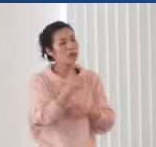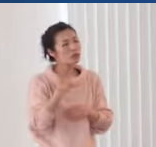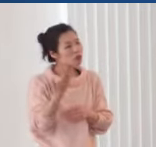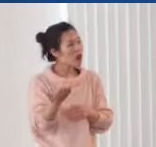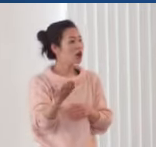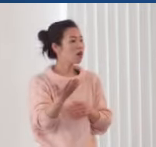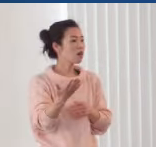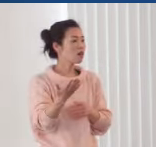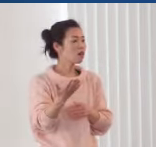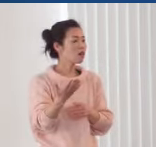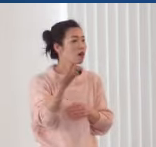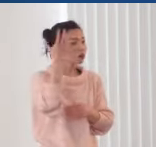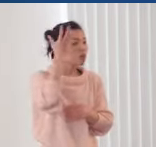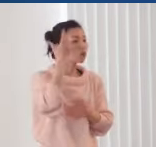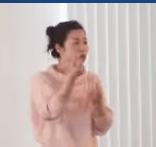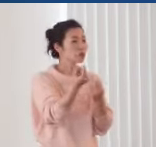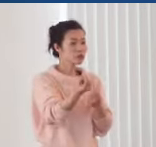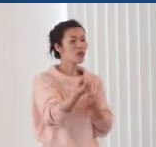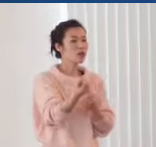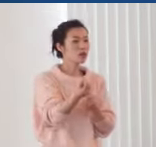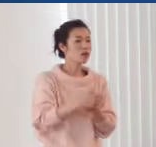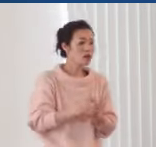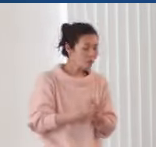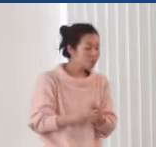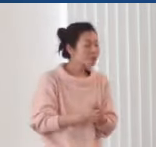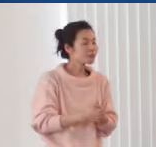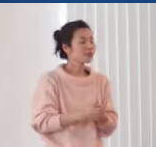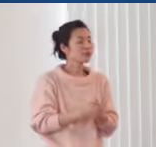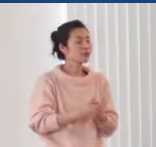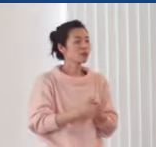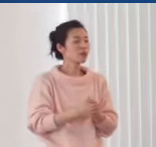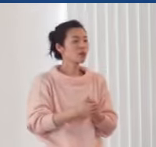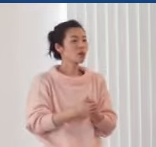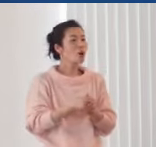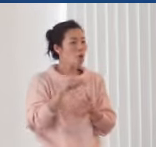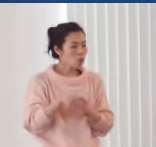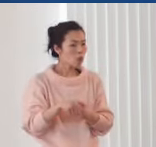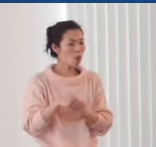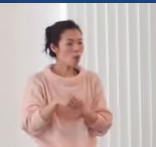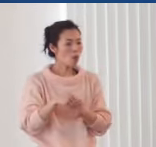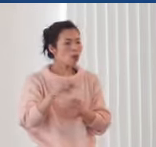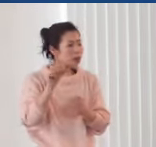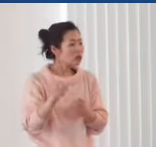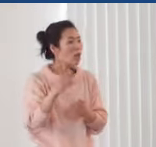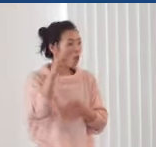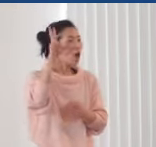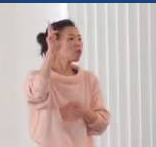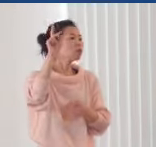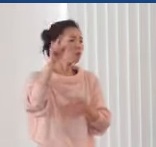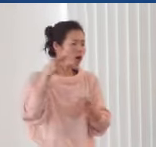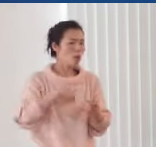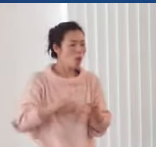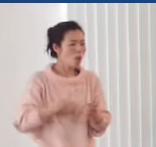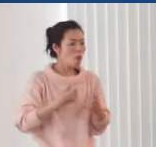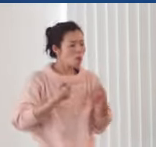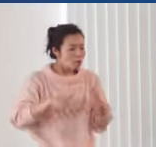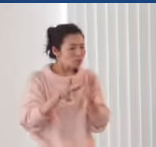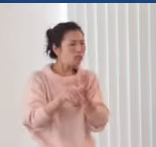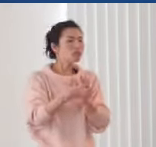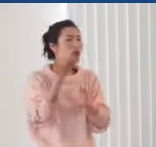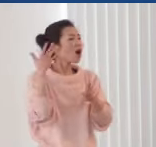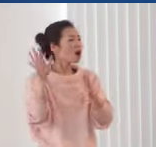永遠とはどういうものだろうかということをこう考える、それは神様が私たちのうちに入れておられるものなんですね。